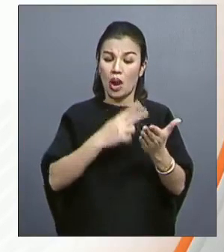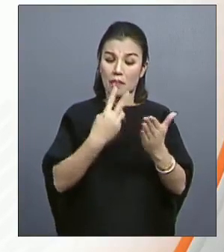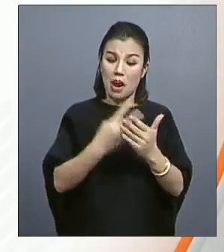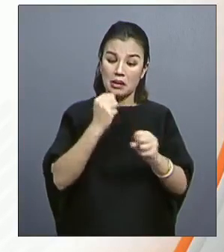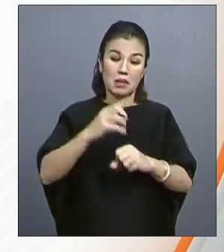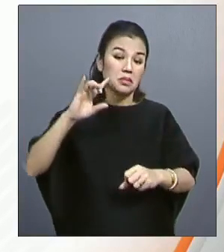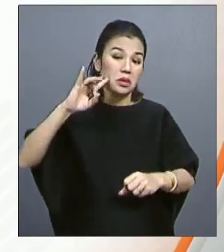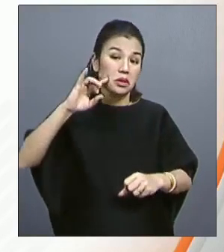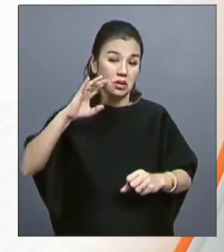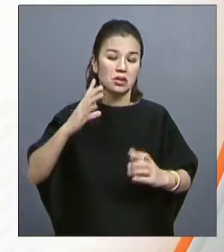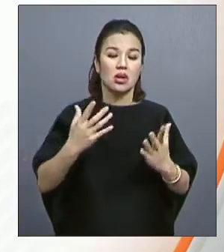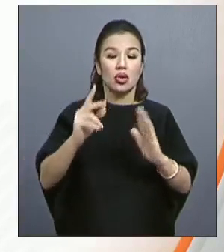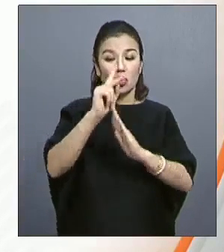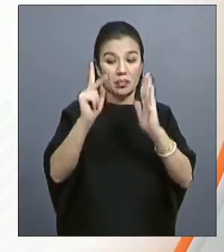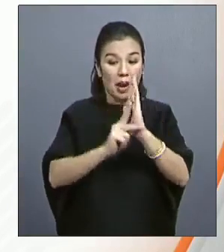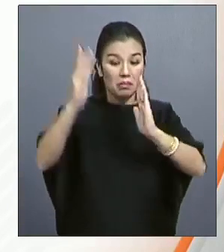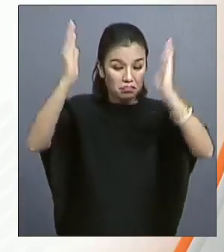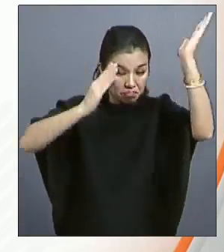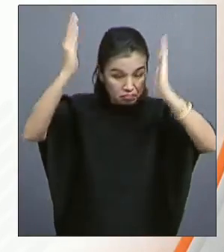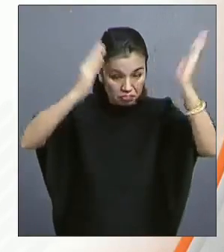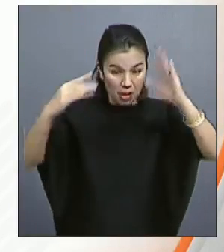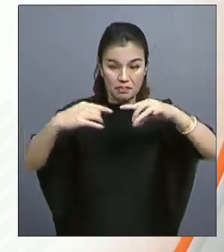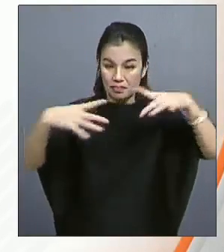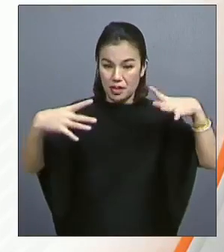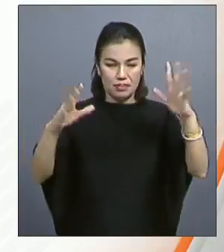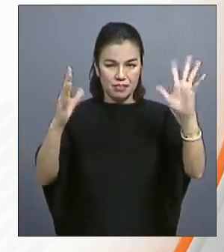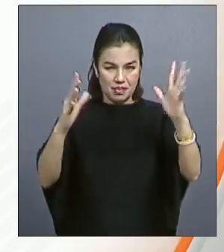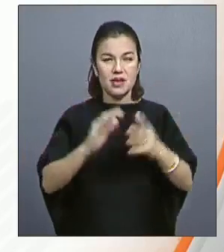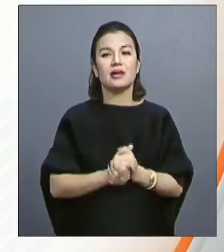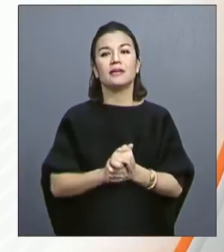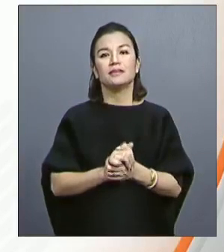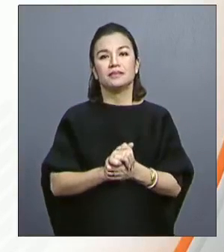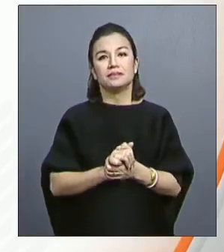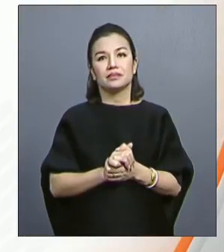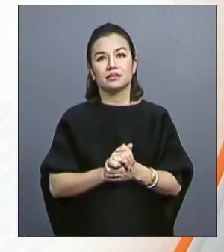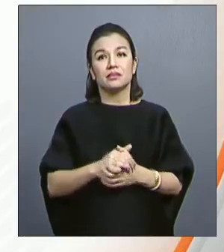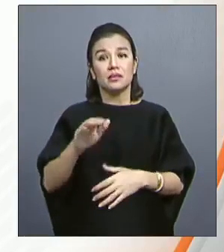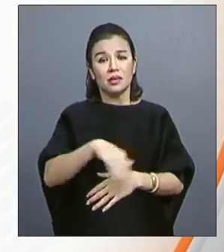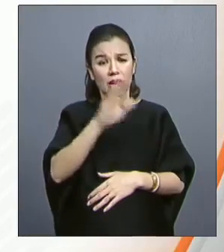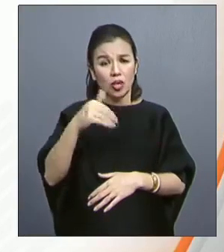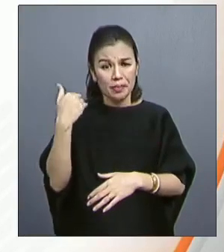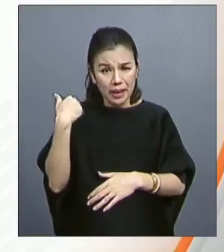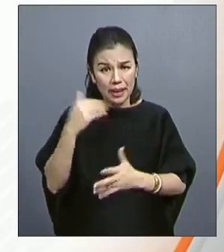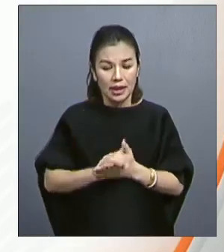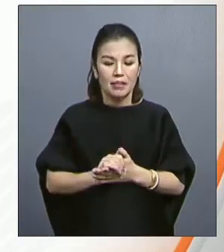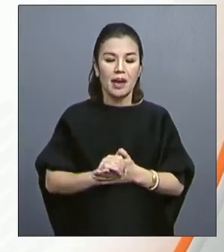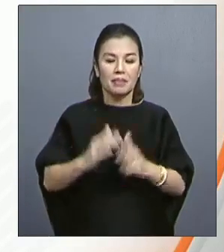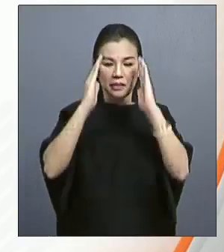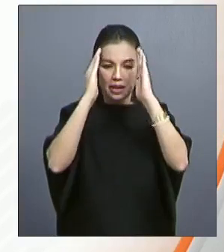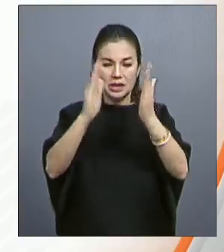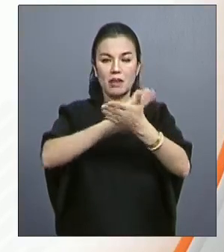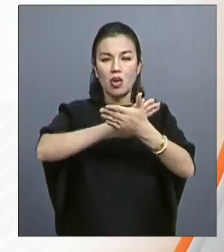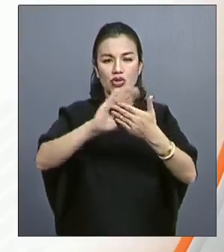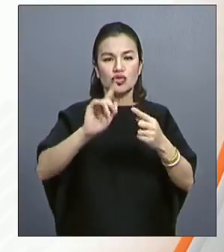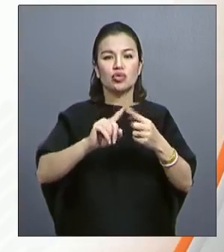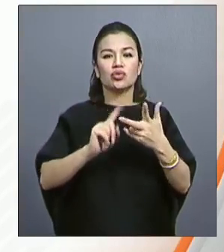ระบอบประกการปกครองรวมถึงประเด็นหลัก 3ประเด็นที่เน้นไปในคำชี้แจงก็คือ 1เจตนาบริสุทธิ์ 2คือไม่